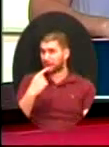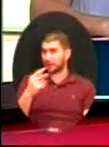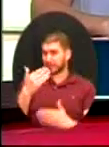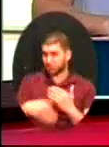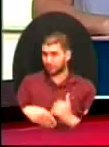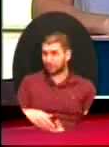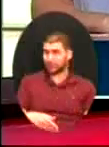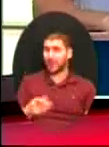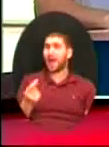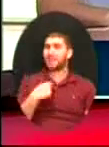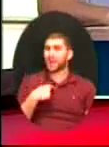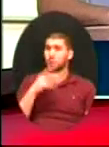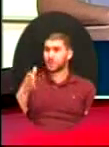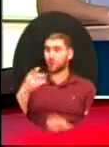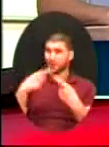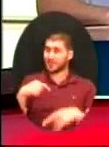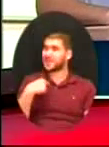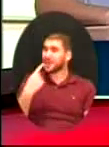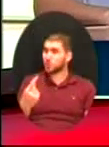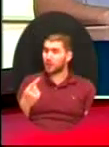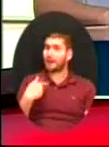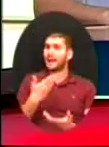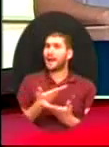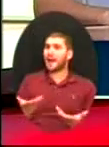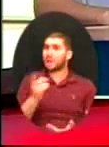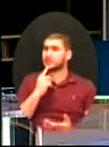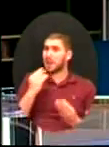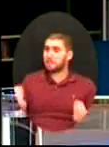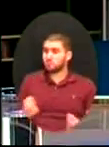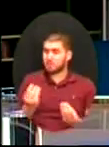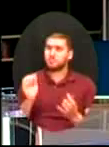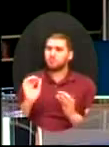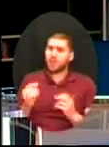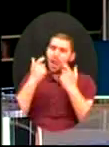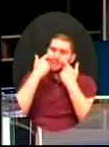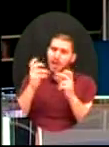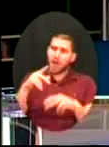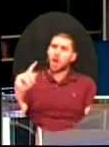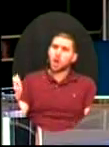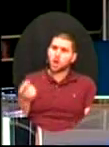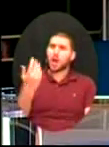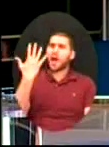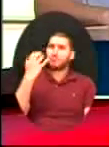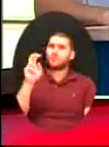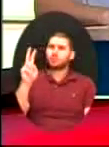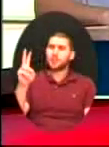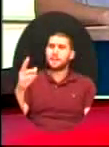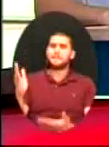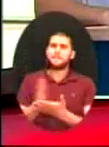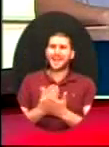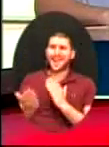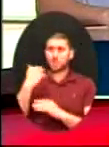בסוף, שאנחנו נבוא לוועדה ומה הם יגידו לנו, אין לנו מספיק משאבים כדי לפקח על כל 52 המכינות